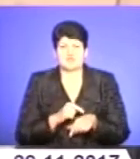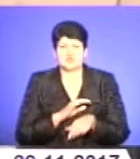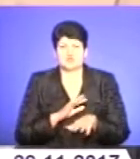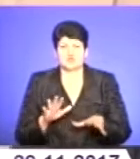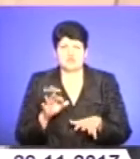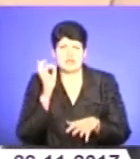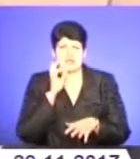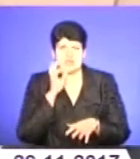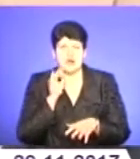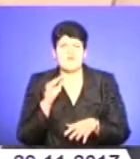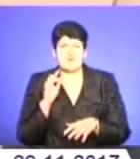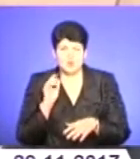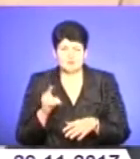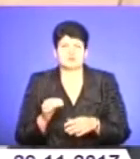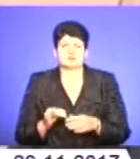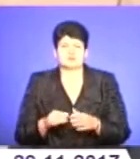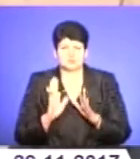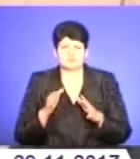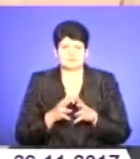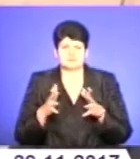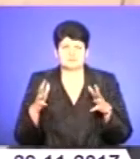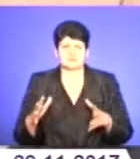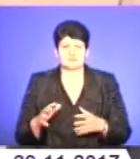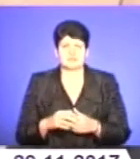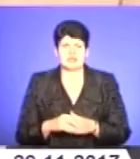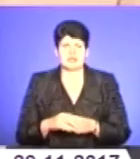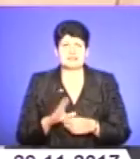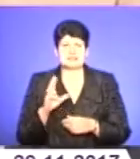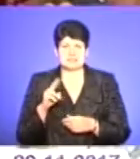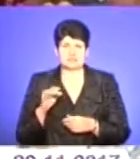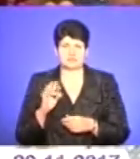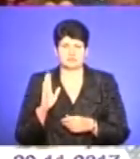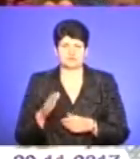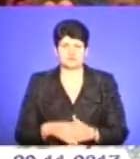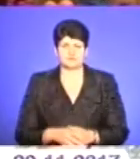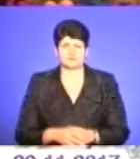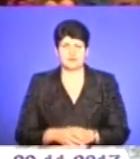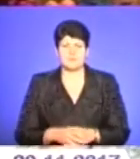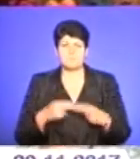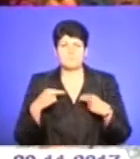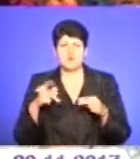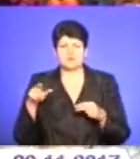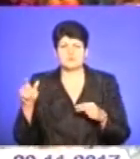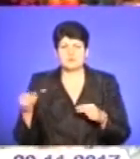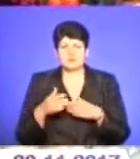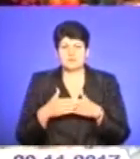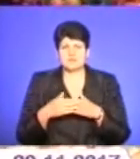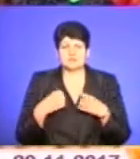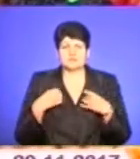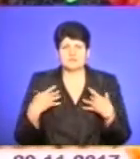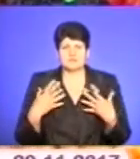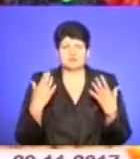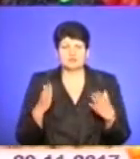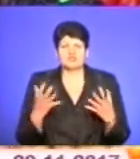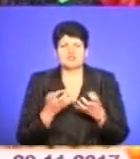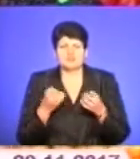на солодке, а на фрукти будуть, на мандарин, а цитрусові, я думаю, що будуть. Продавці прогнозують, що ближче до свят ціни на фрукти будуть